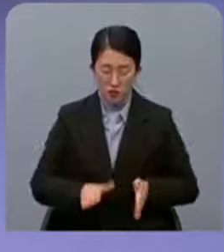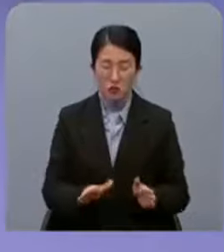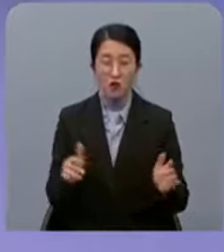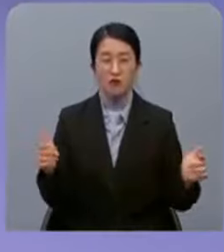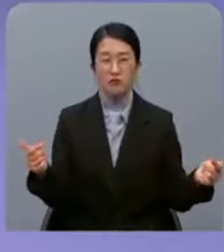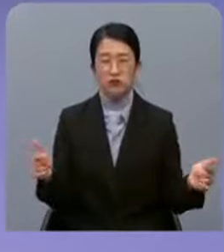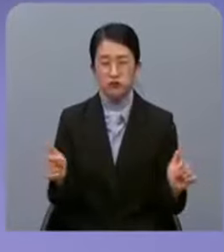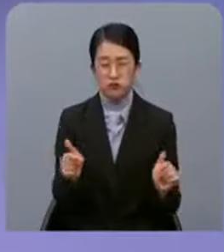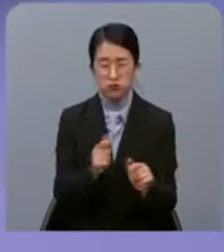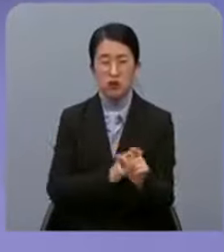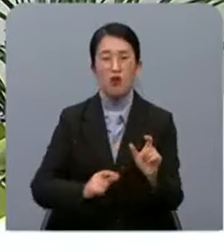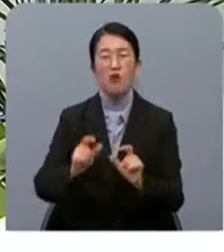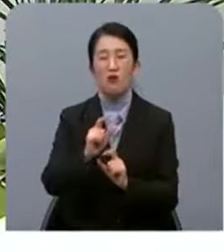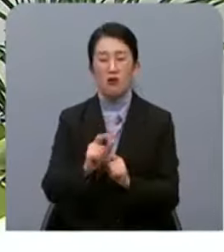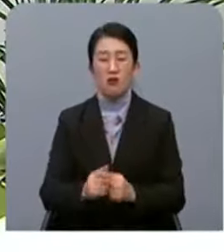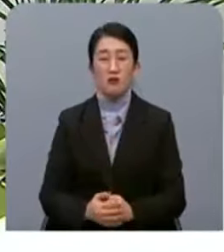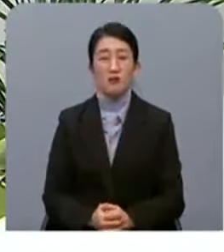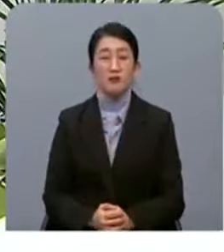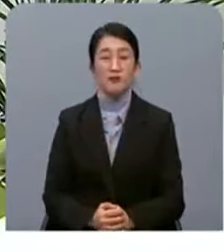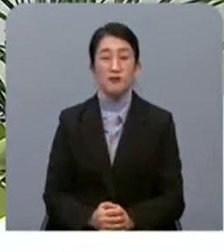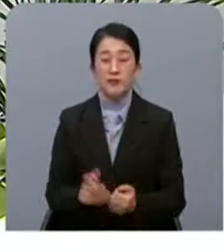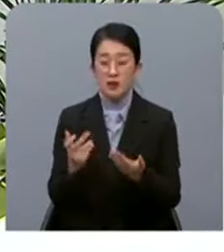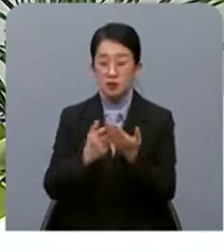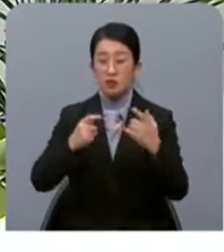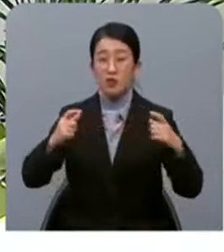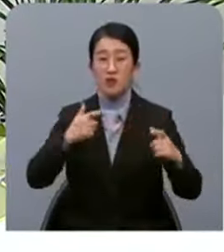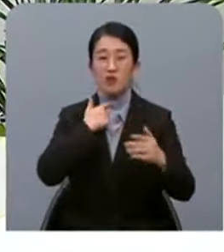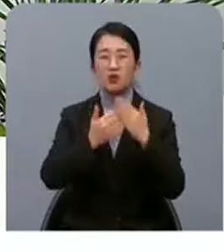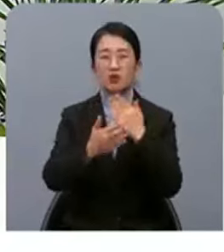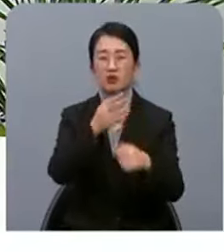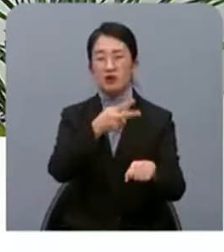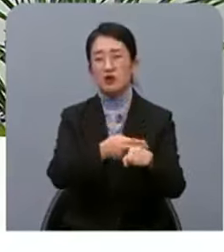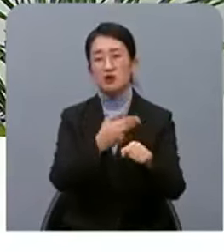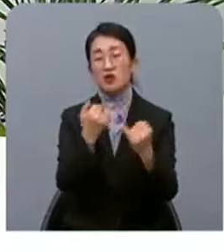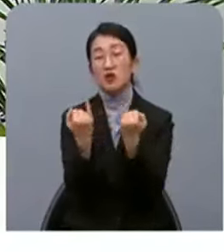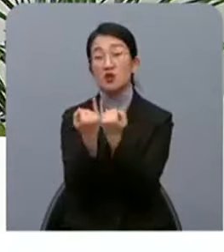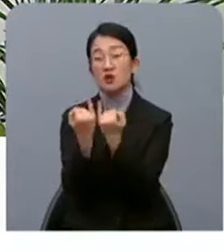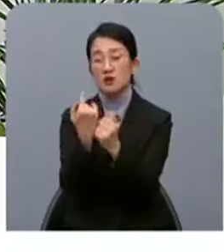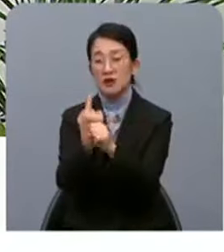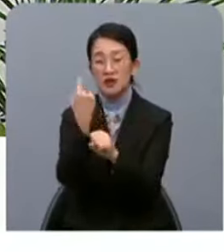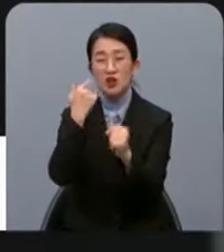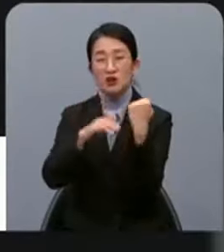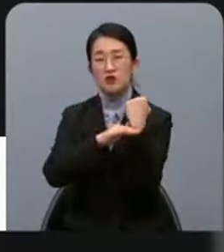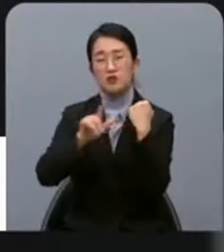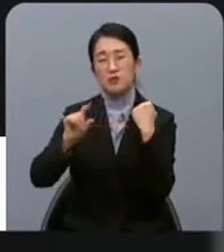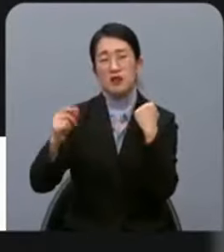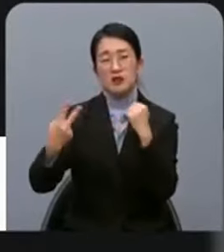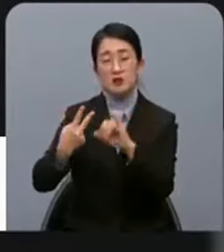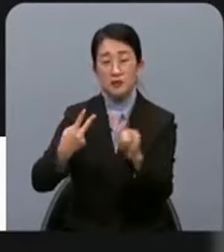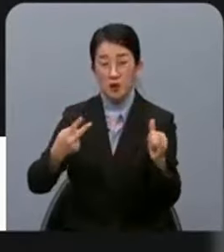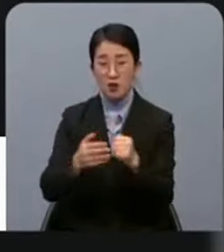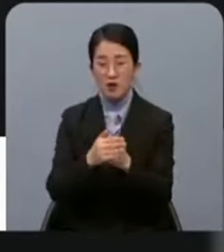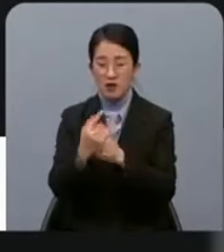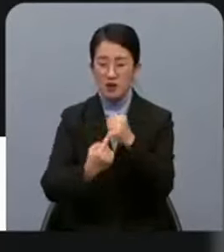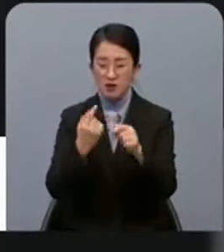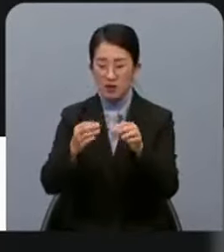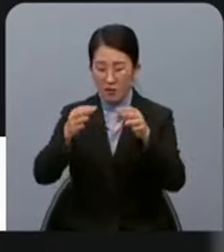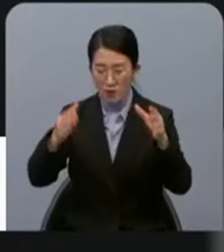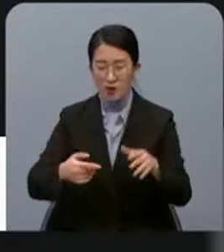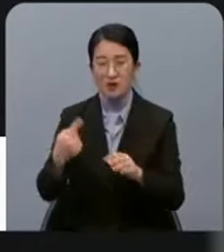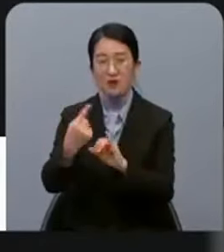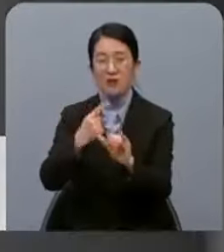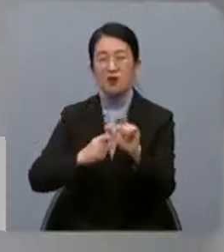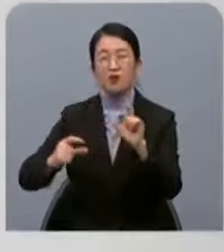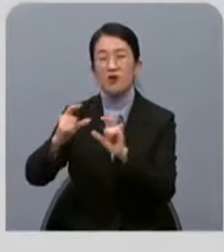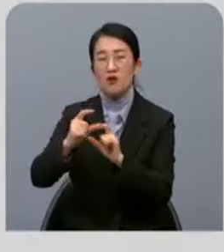더 늘고 있습니다. 제주 지역 경력 단절 여성은 지난해 기준 12,000명. 1년 새 1,000명